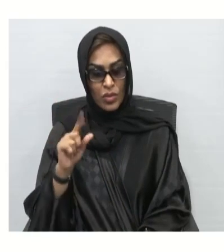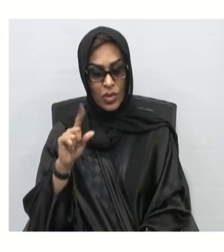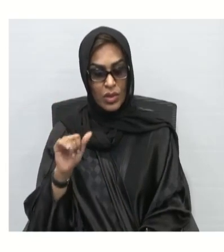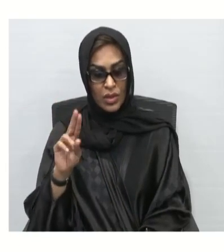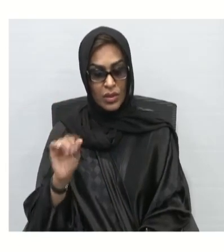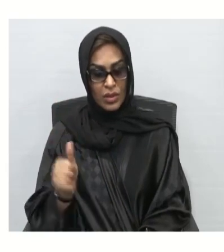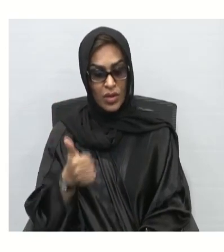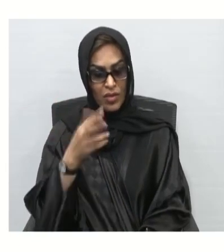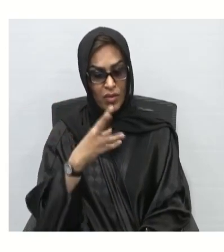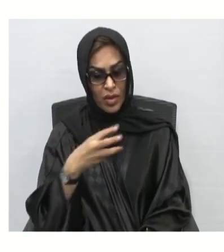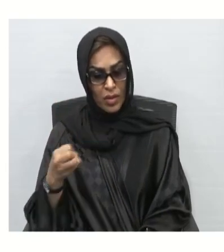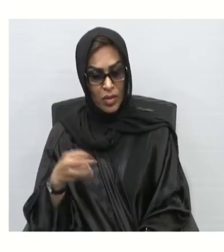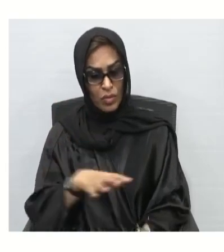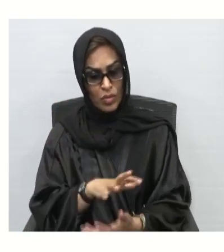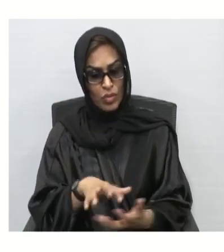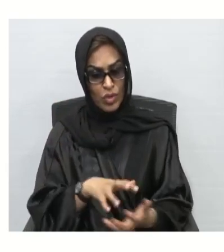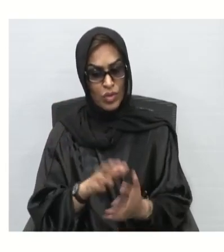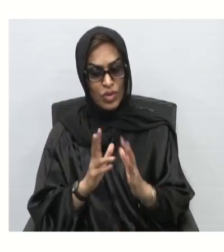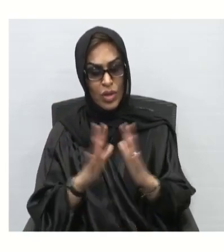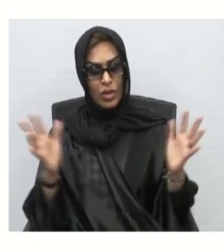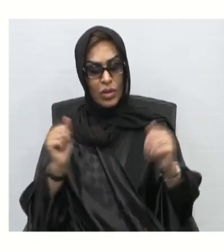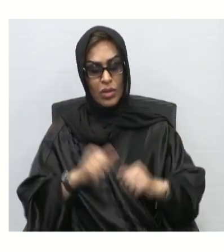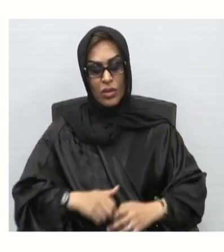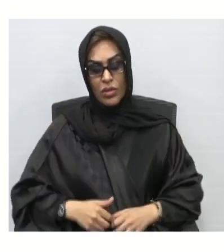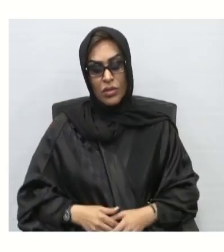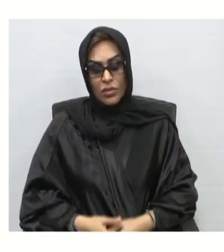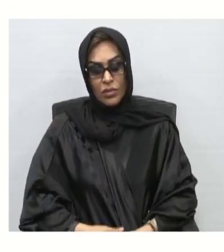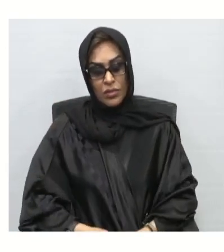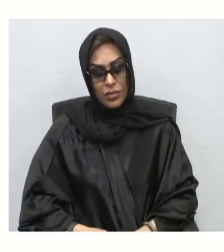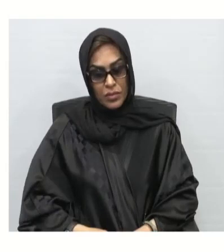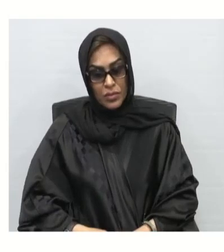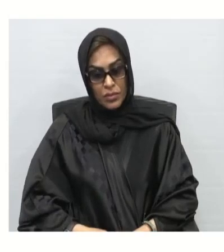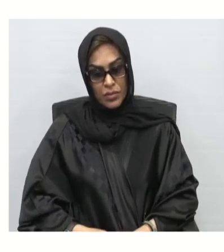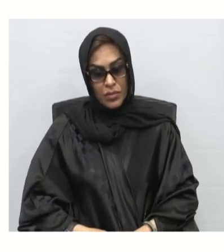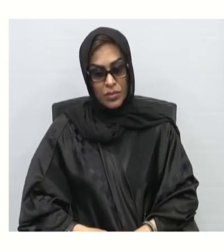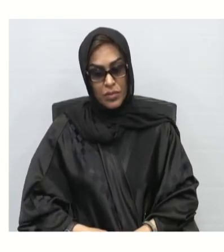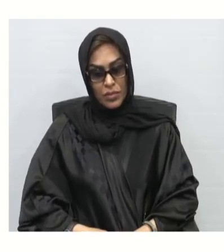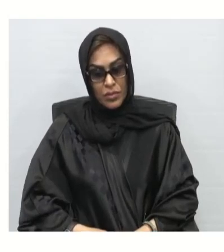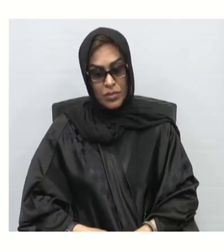وفقدانها قد يعرض الفرد للوقوع في مشكلات كثيره